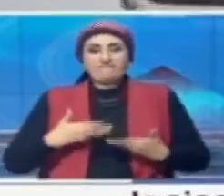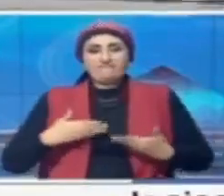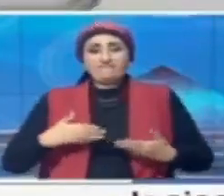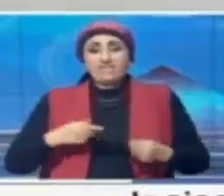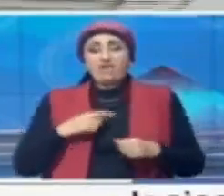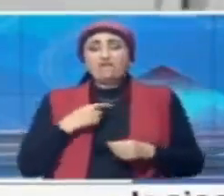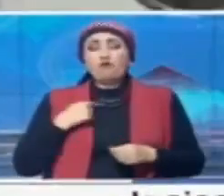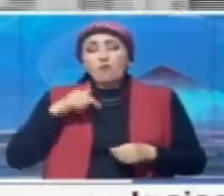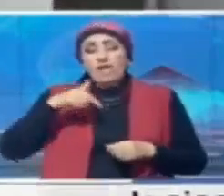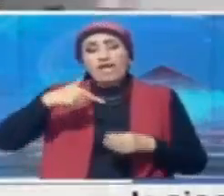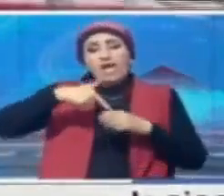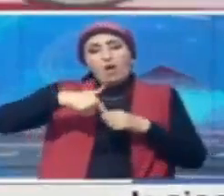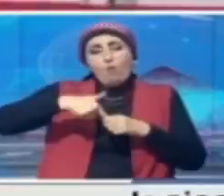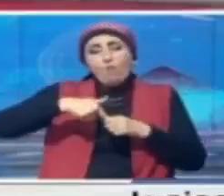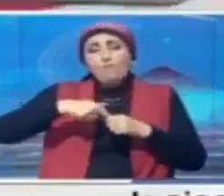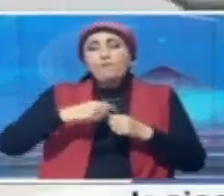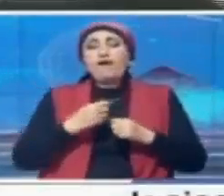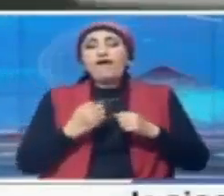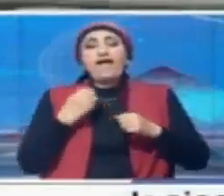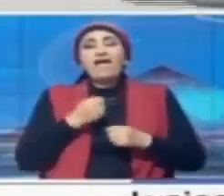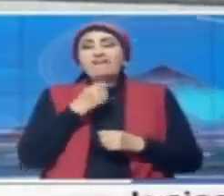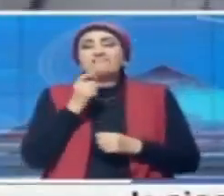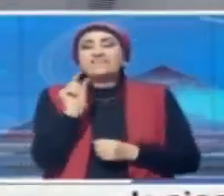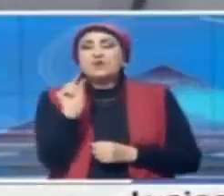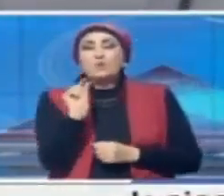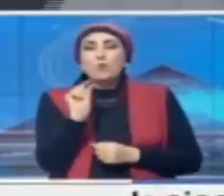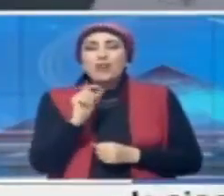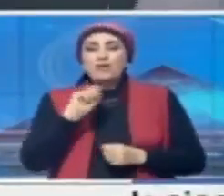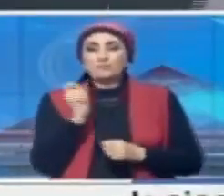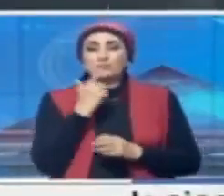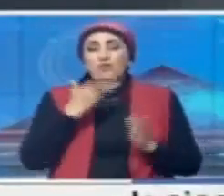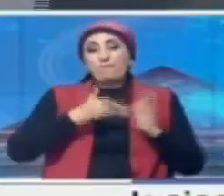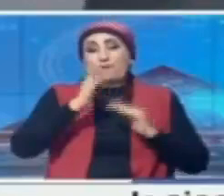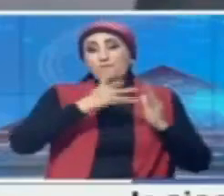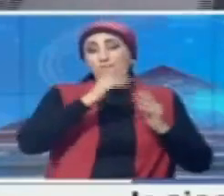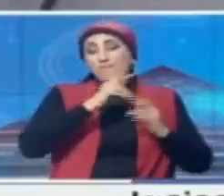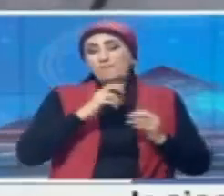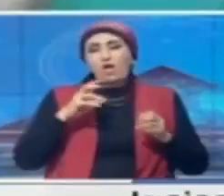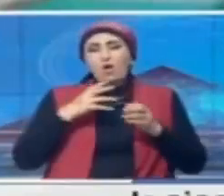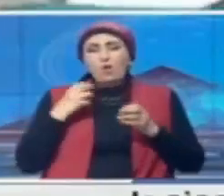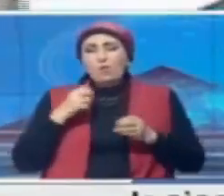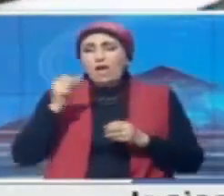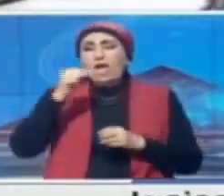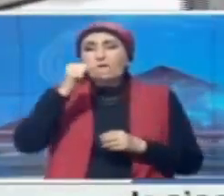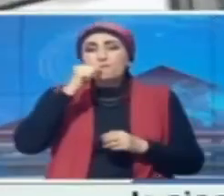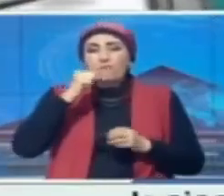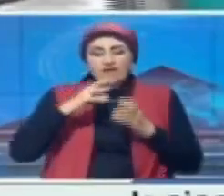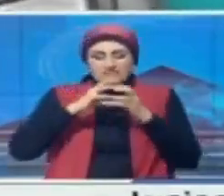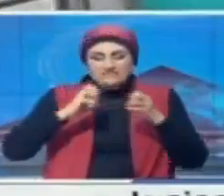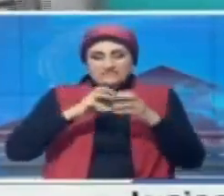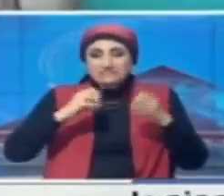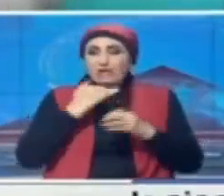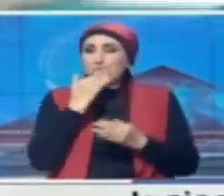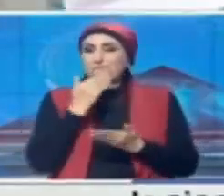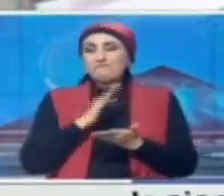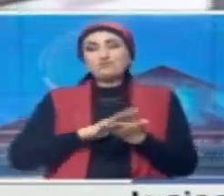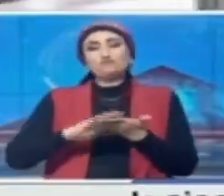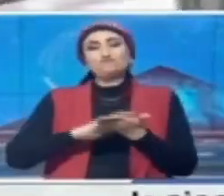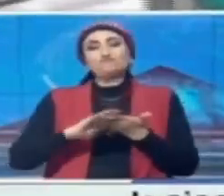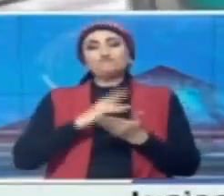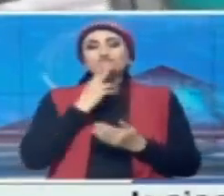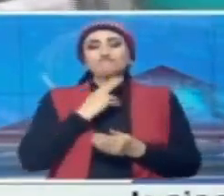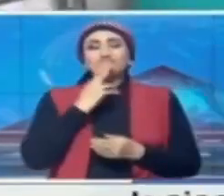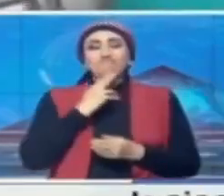استهلاك القطار من الوقود، كما أنه مقاوم للصدأ فلا يتآكل من المياه المستخدمة في نظافة القطارات،